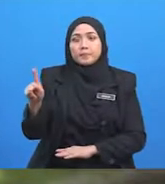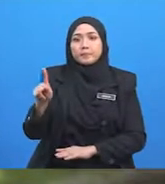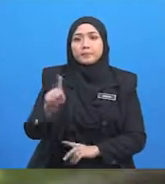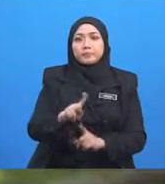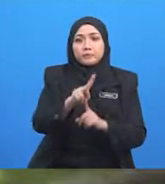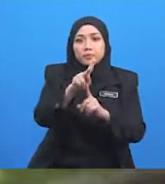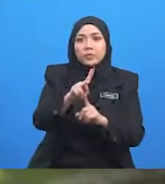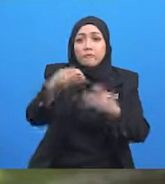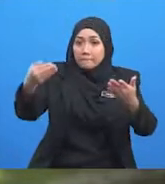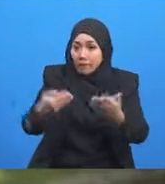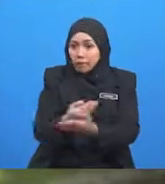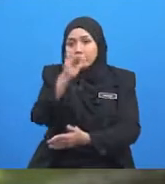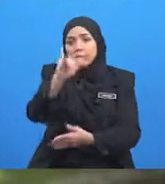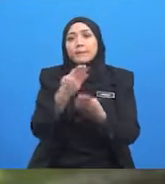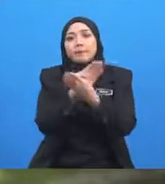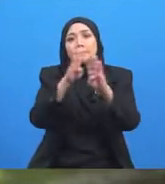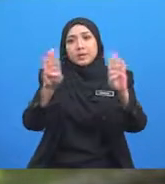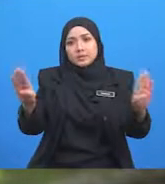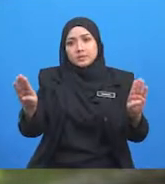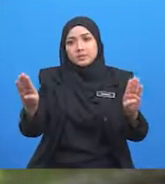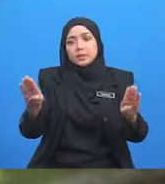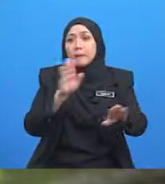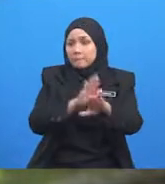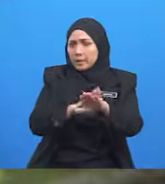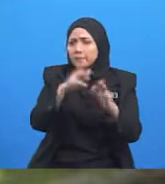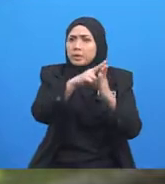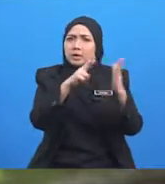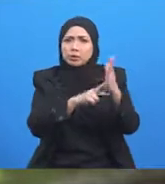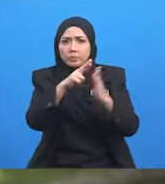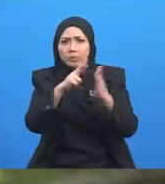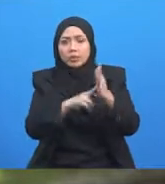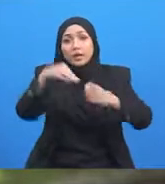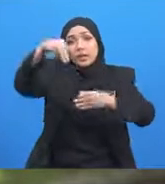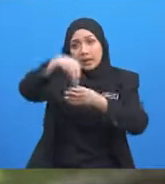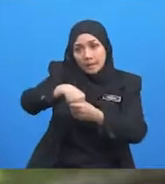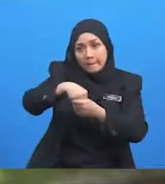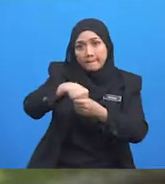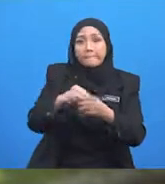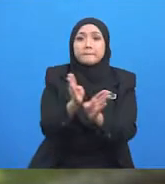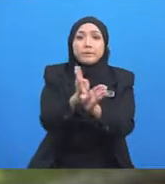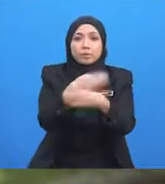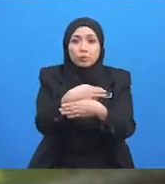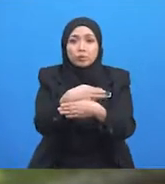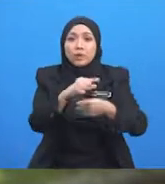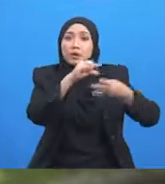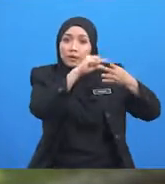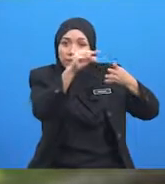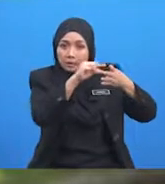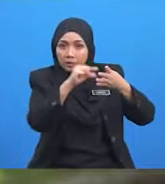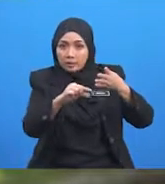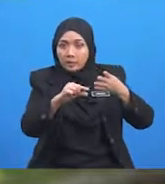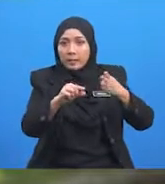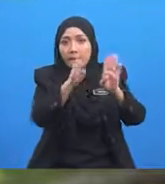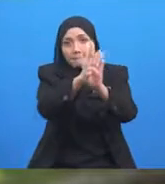baharu yang bebas daripada peraturan-peraturan dalam pembentukan rangkap,